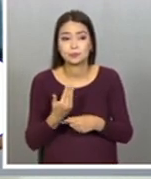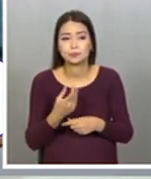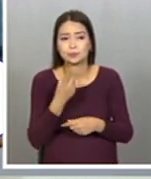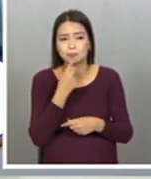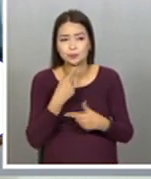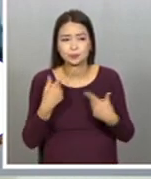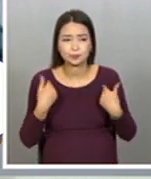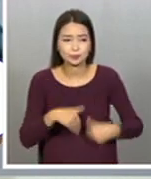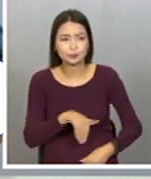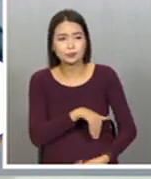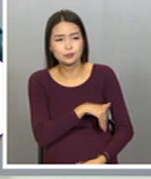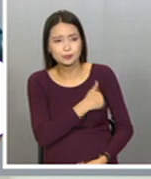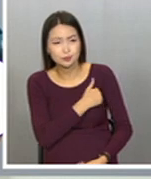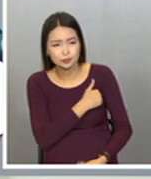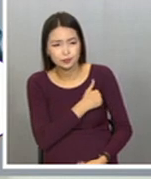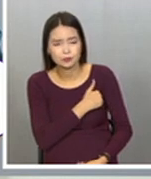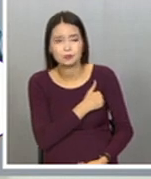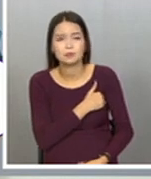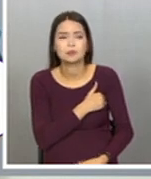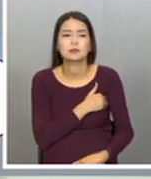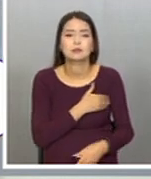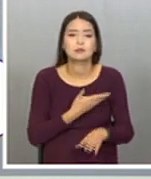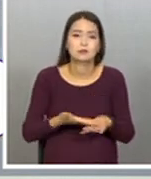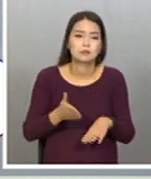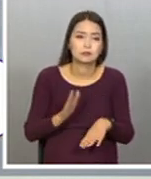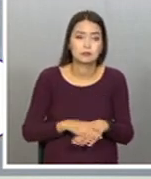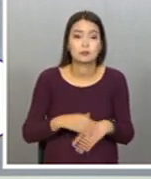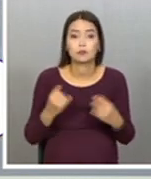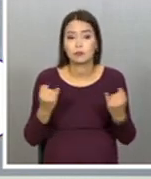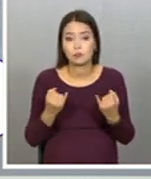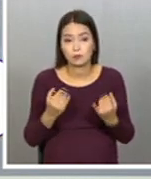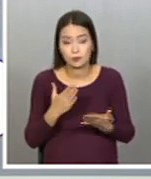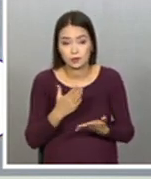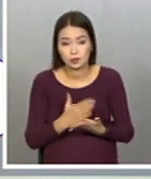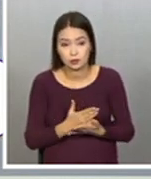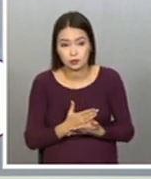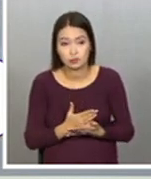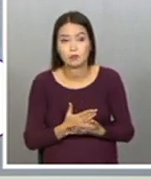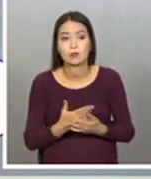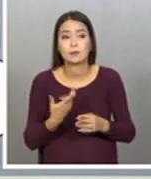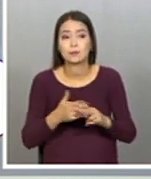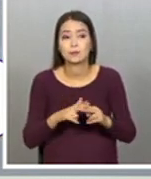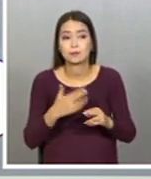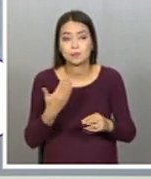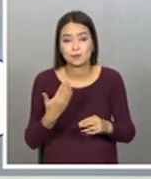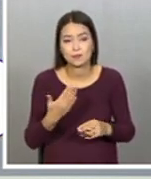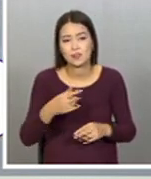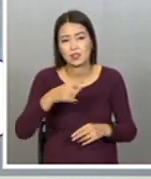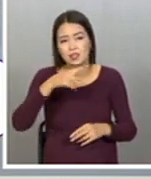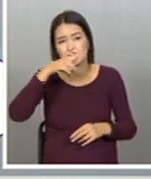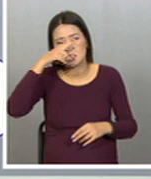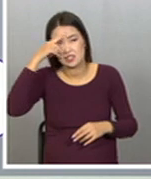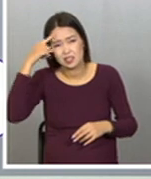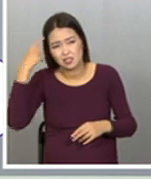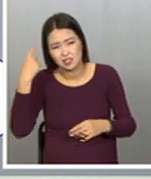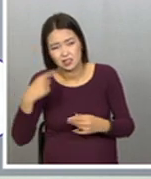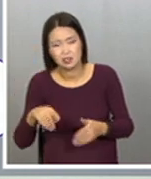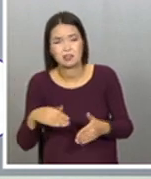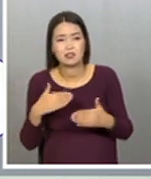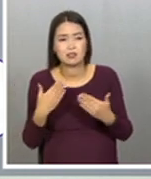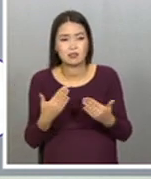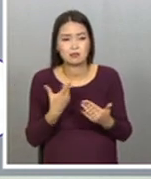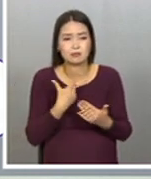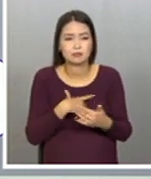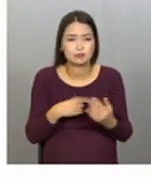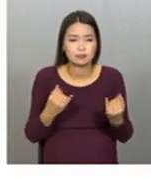қышып, қабыршақтанады. Міне сөйтіп адамның басқа терілерінің басқа жерлеріне, басқа аумақтарына